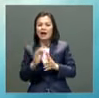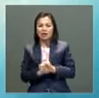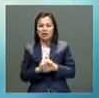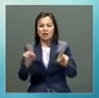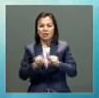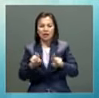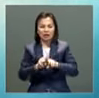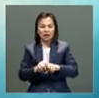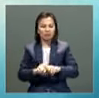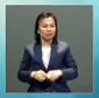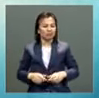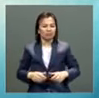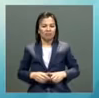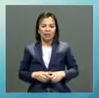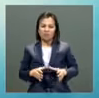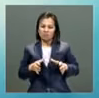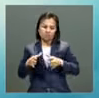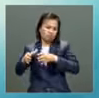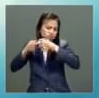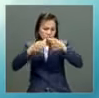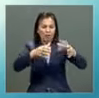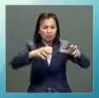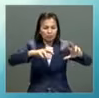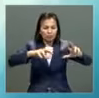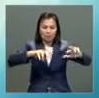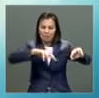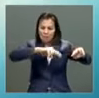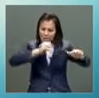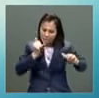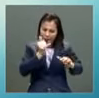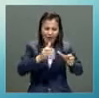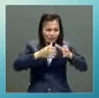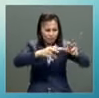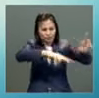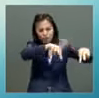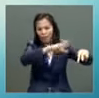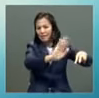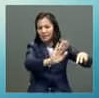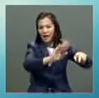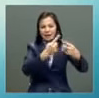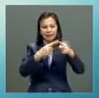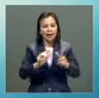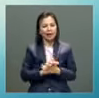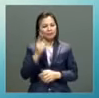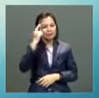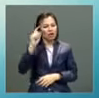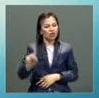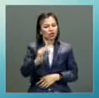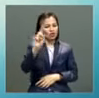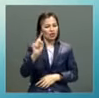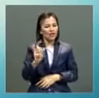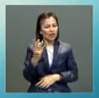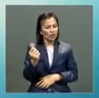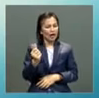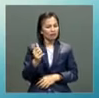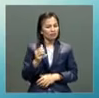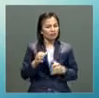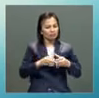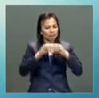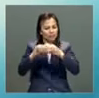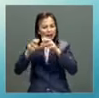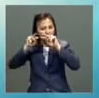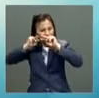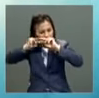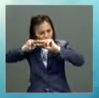มหวานไปทั้งหมดแต่เราเจาะกลุ่มอย่างที่บอกว่าของเราเนี่ยเรามีทรัพยากรจำกัดมีคนที่ตรวจ